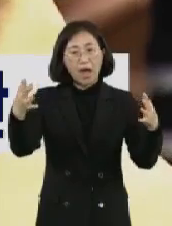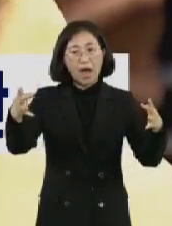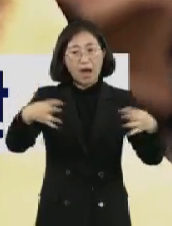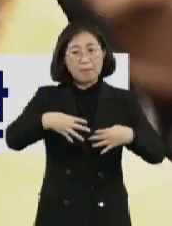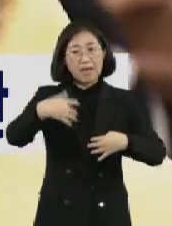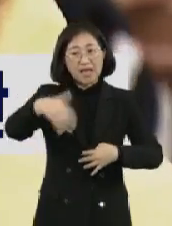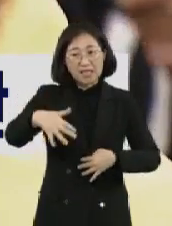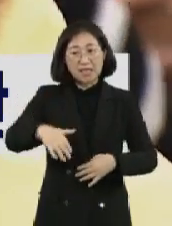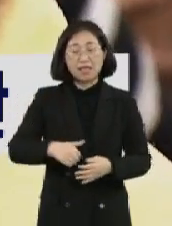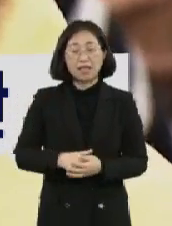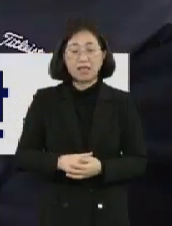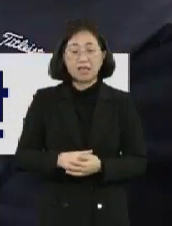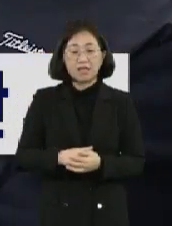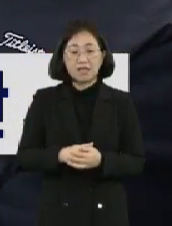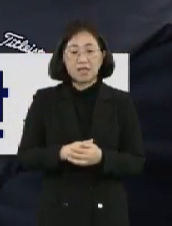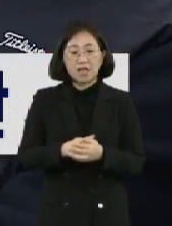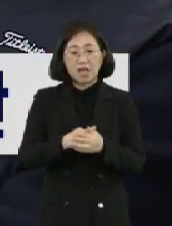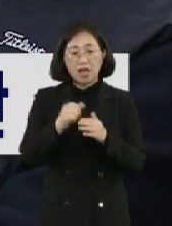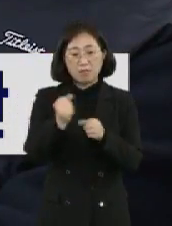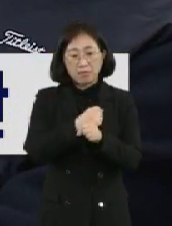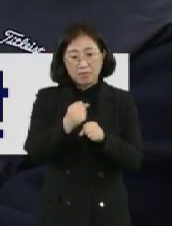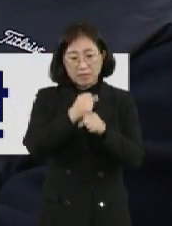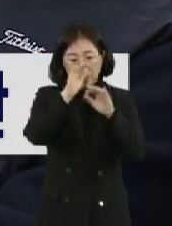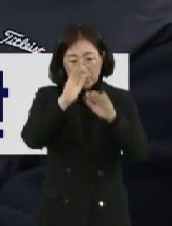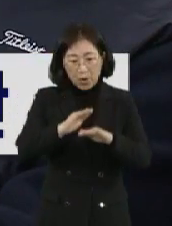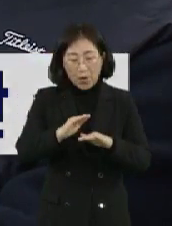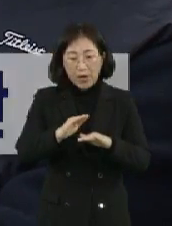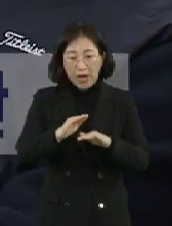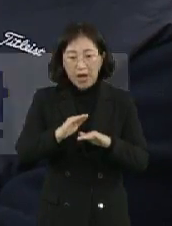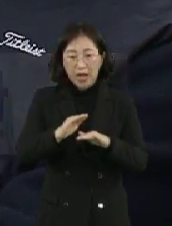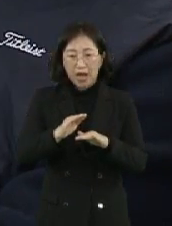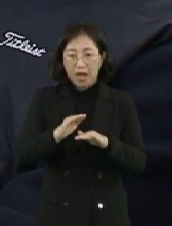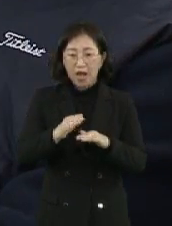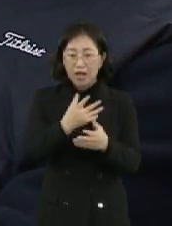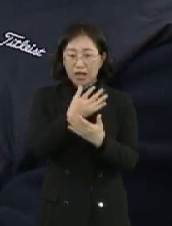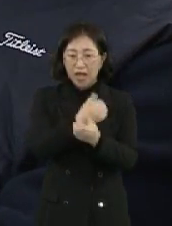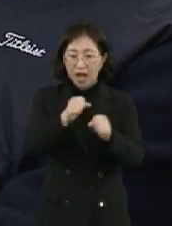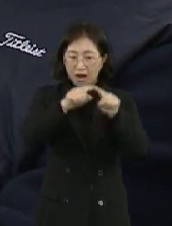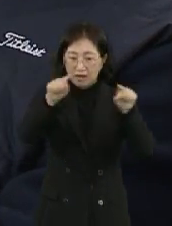상황으로 기밀문서 조항이 포함돼 일반의 실시협약 내용이